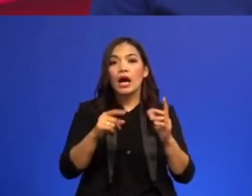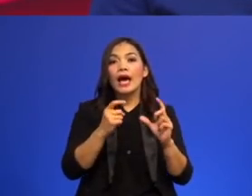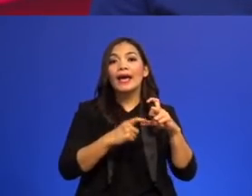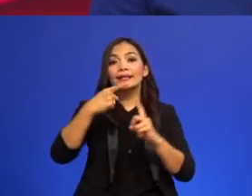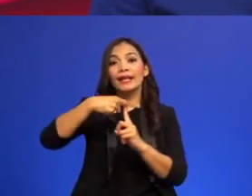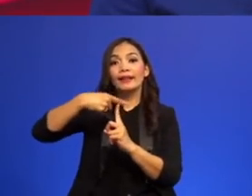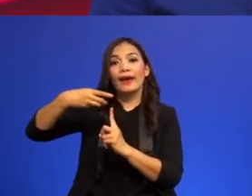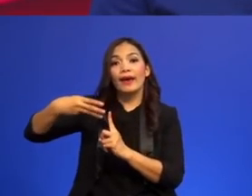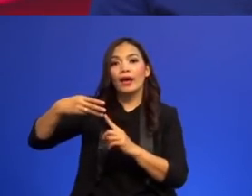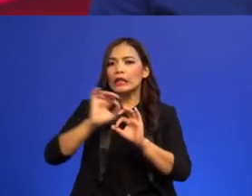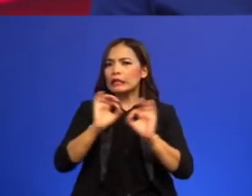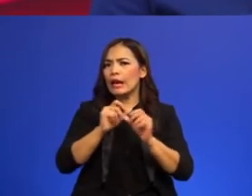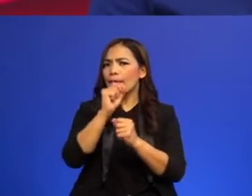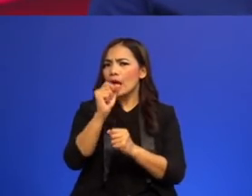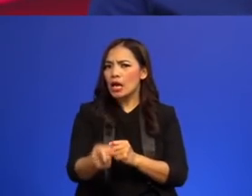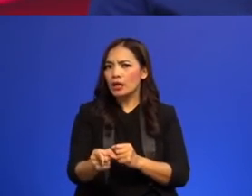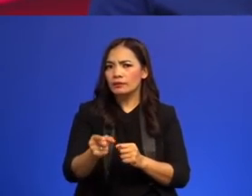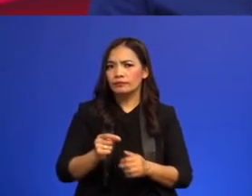situ.